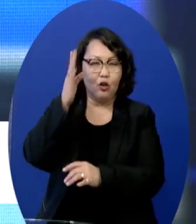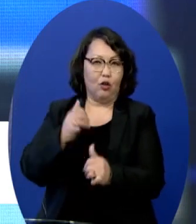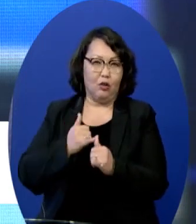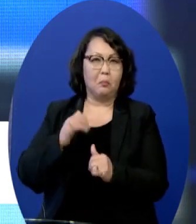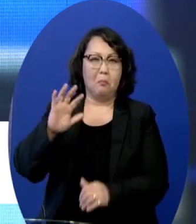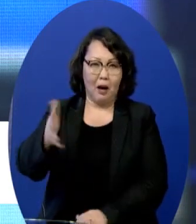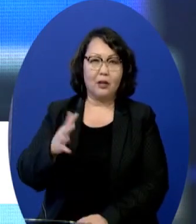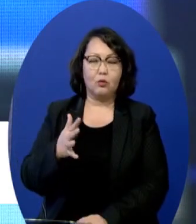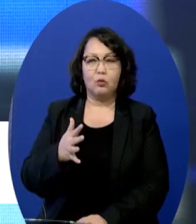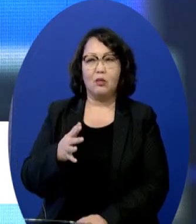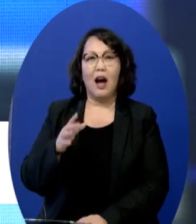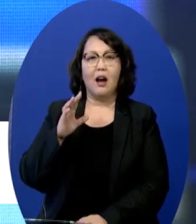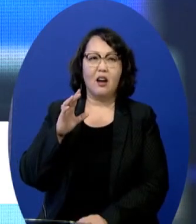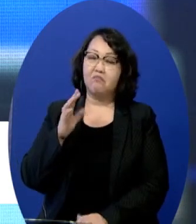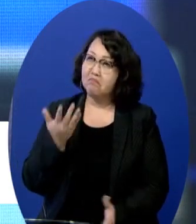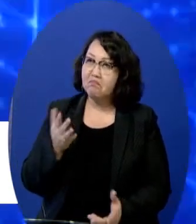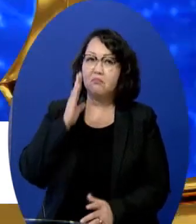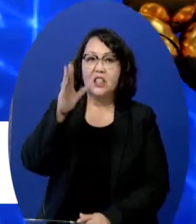гараад байна.